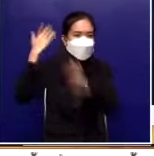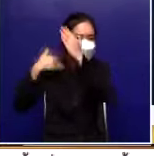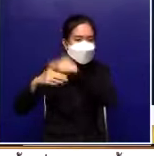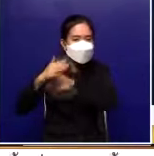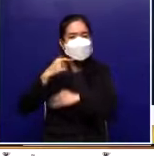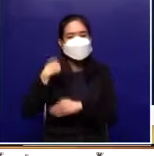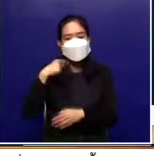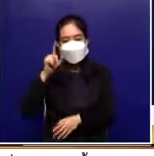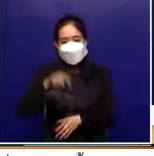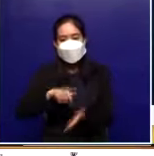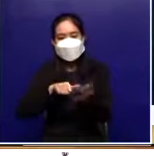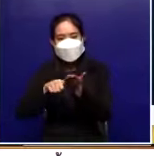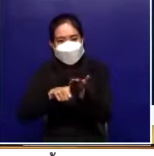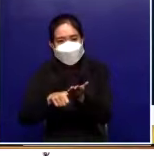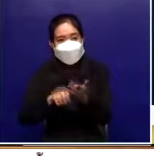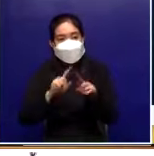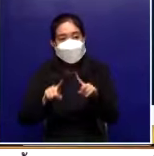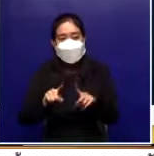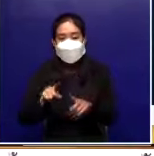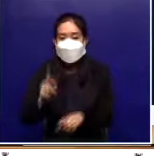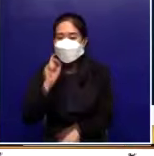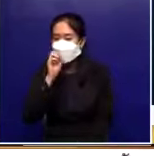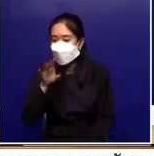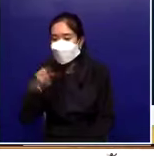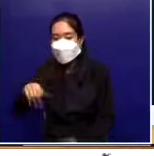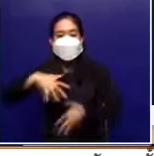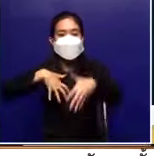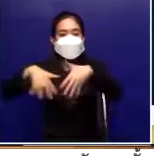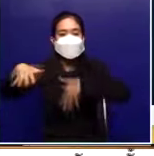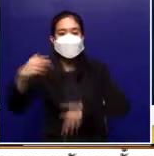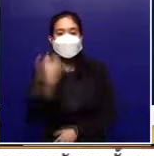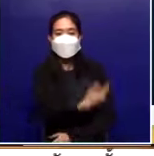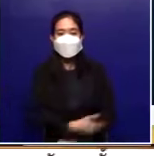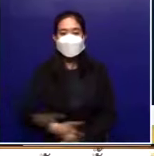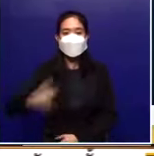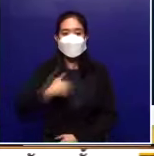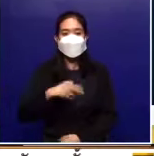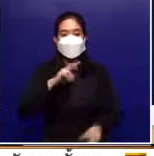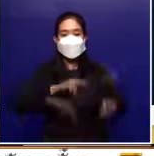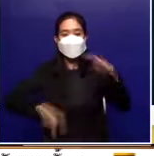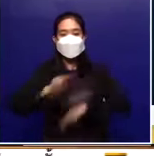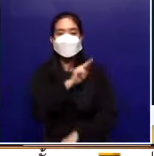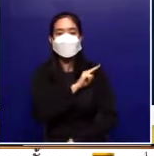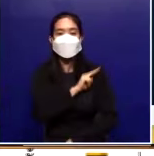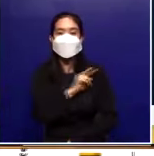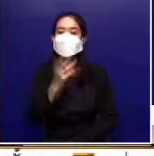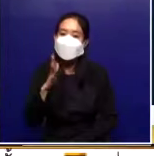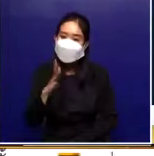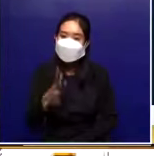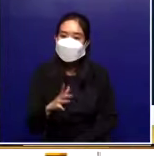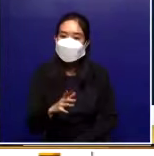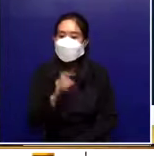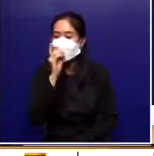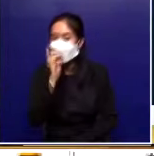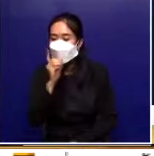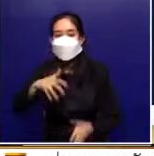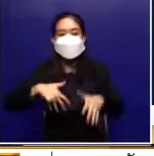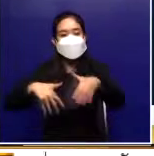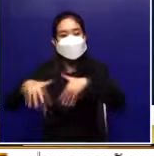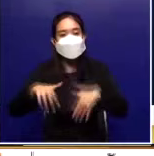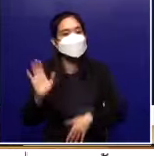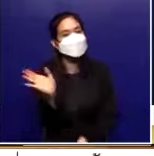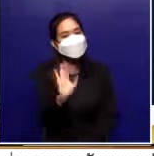ประชาชนมันใหม่ดูแลตัวเองแต่เวลากู้มาขอสภาตัวแทนของพี่น้องประชาชนเนี่ยท่านประธาน